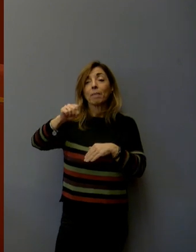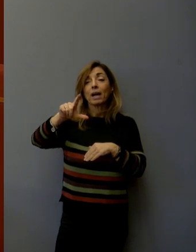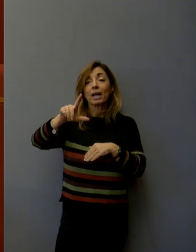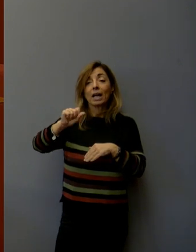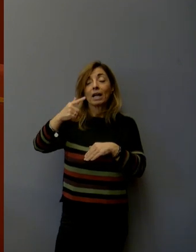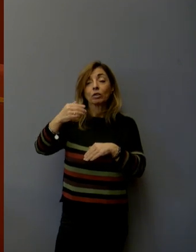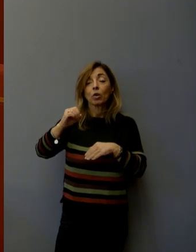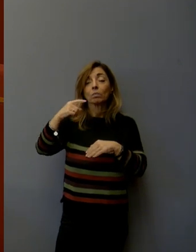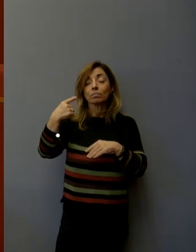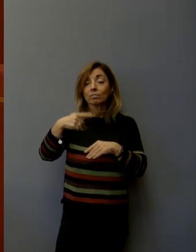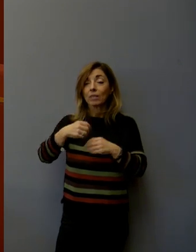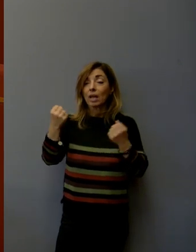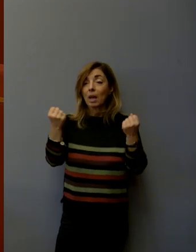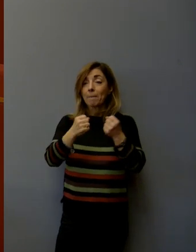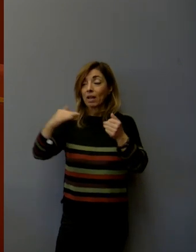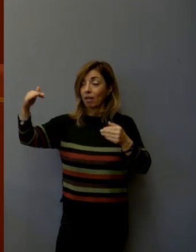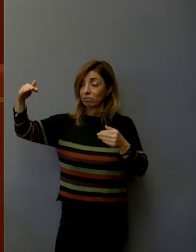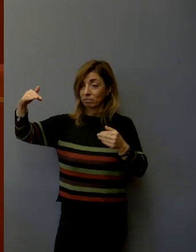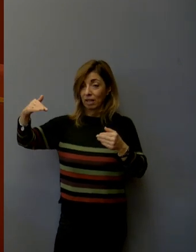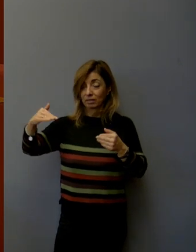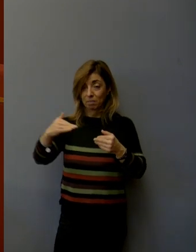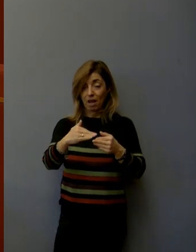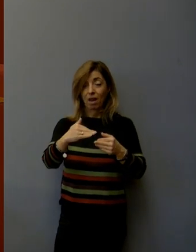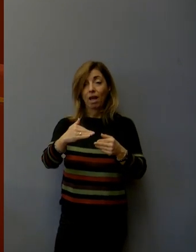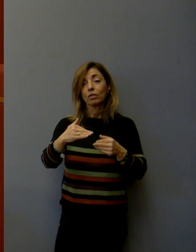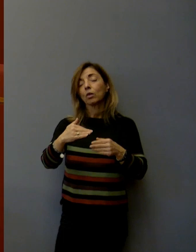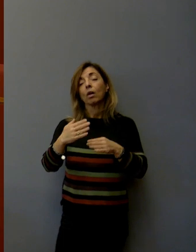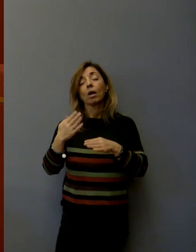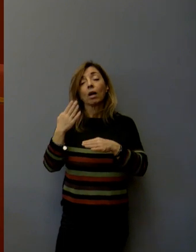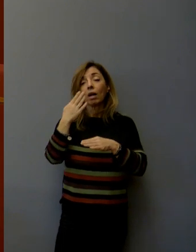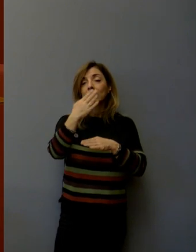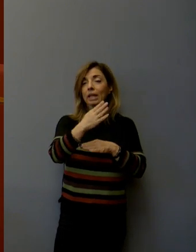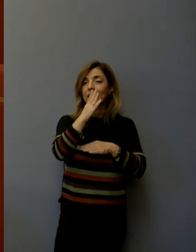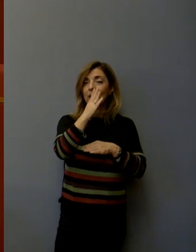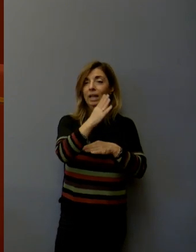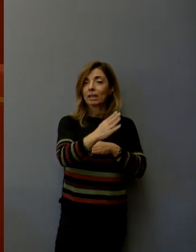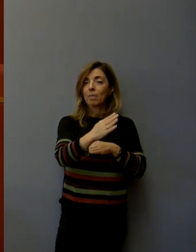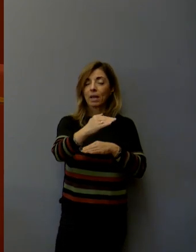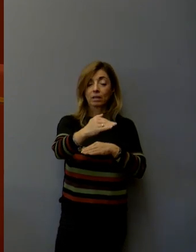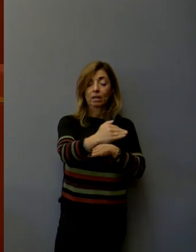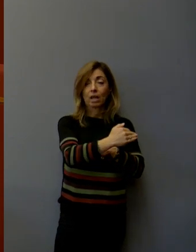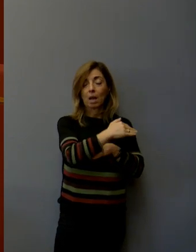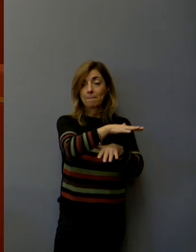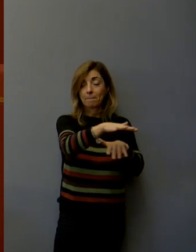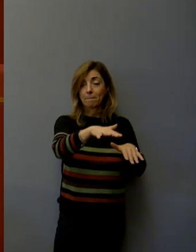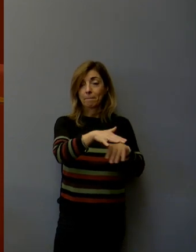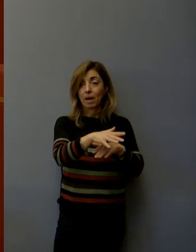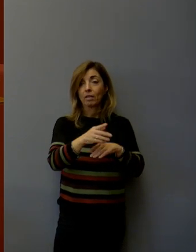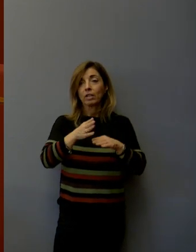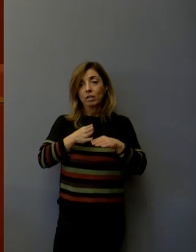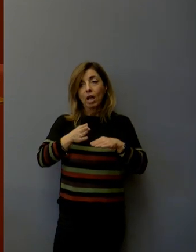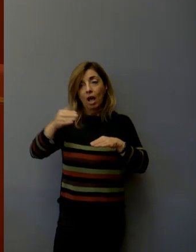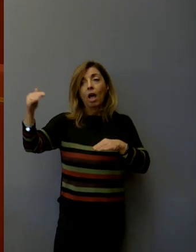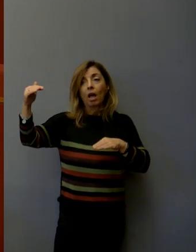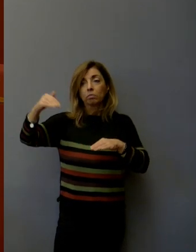ai veicoli provenienti dalla stessa via Spalato e via familiare inferiore di dirigersi direttamente verso Mari invece di andare a girare allo svincolo